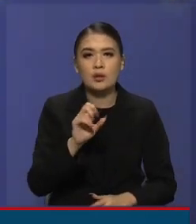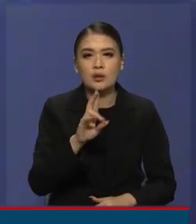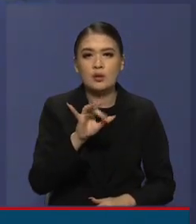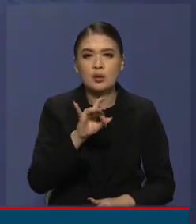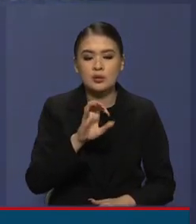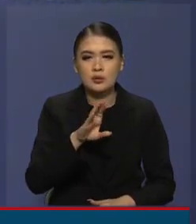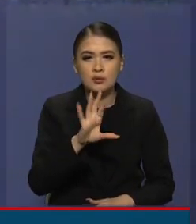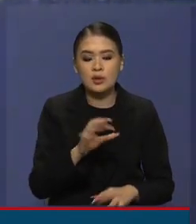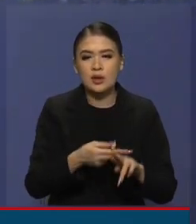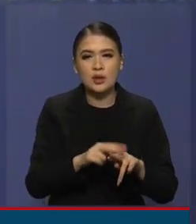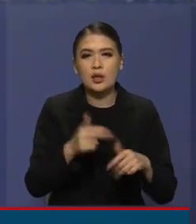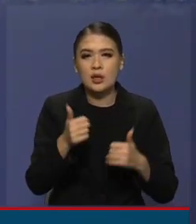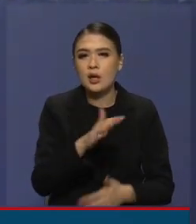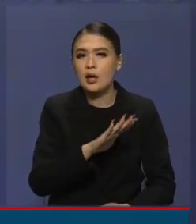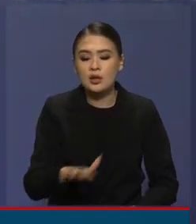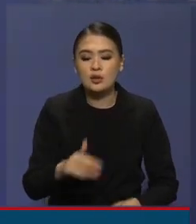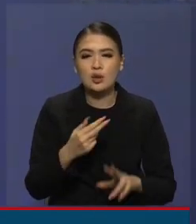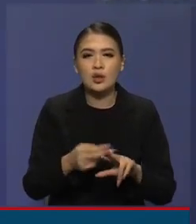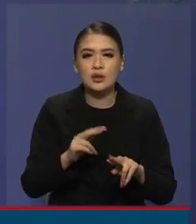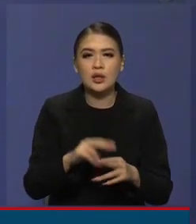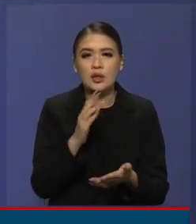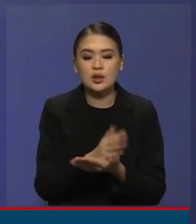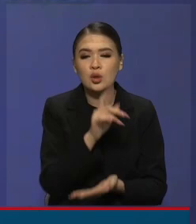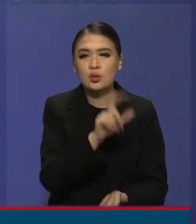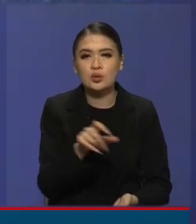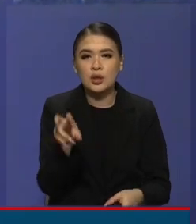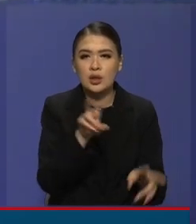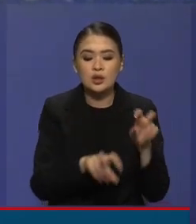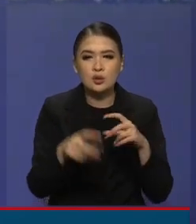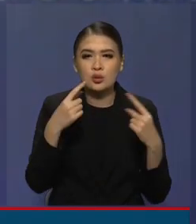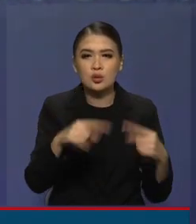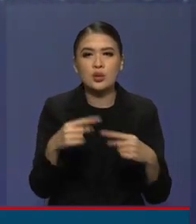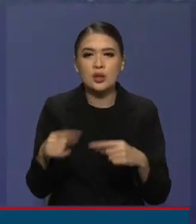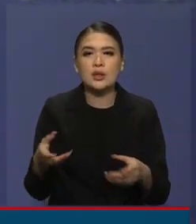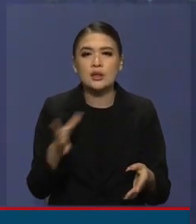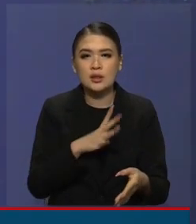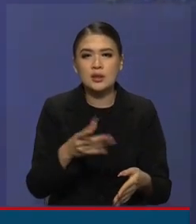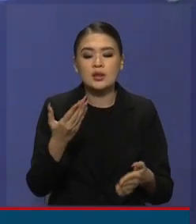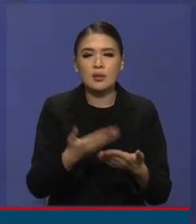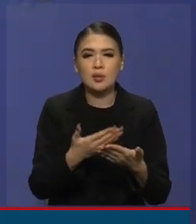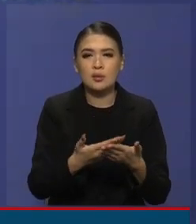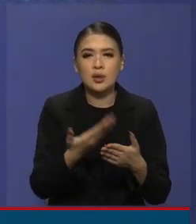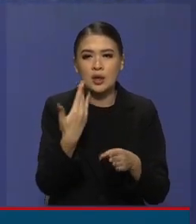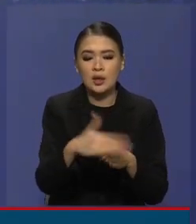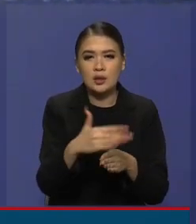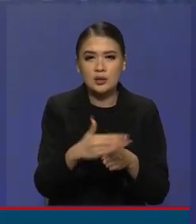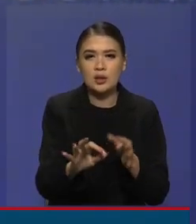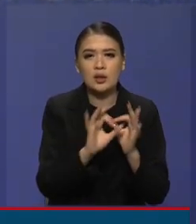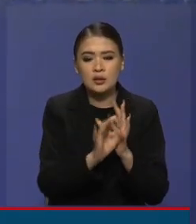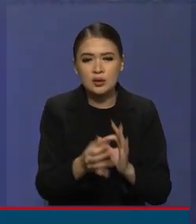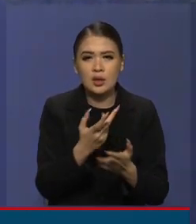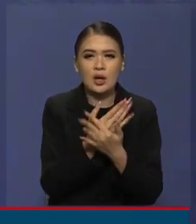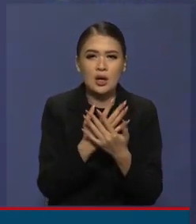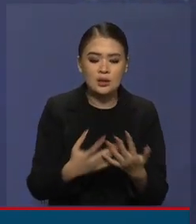хорошо, есть последствия. И люди ищут другие пути закрытия своих кредитов, да, вот